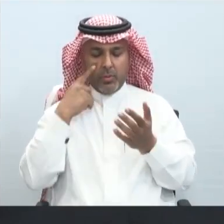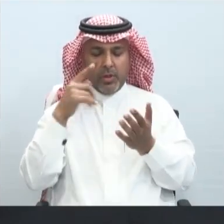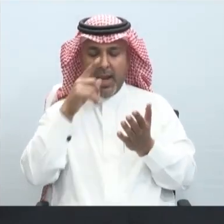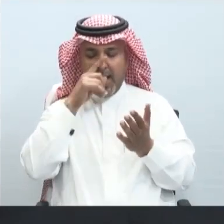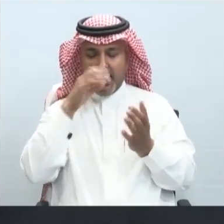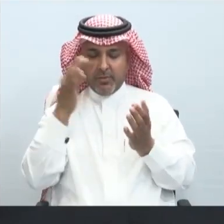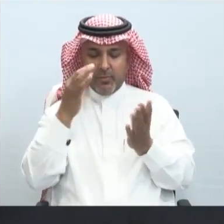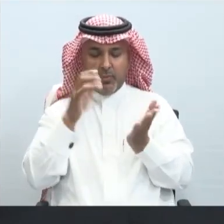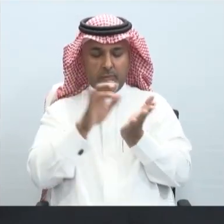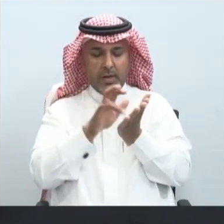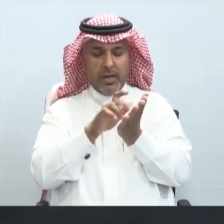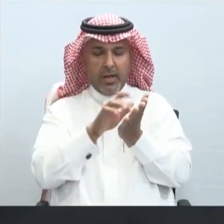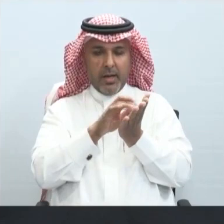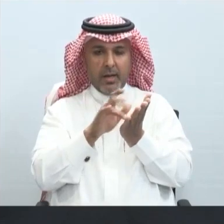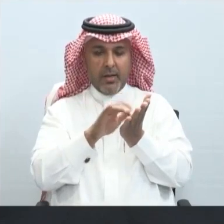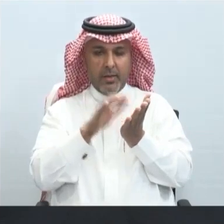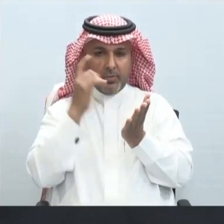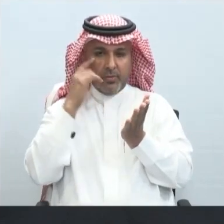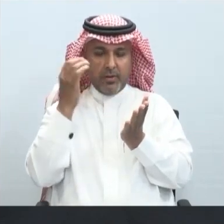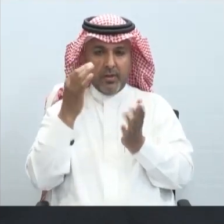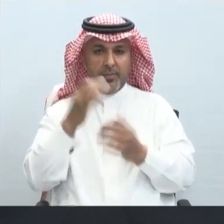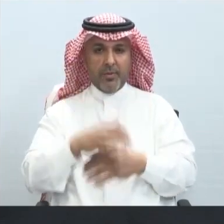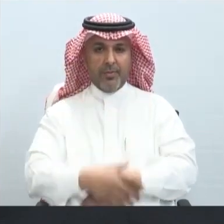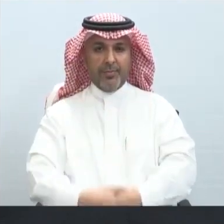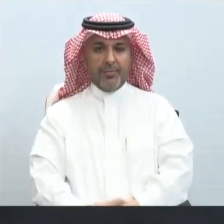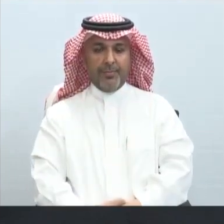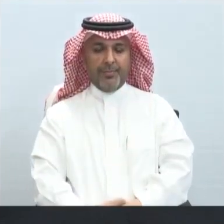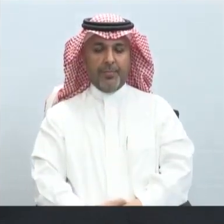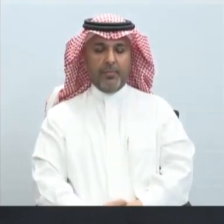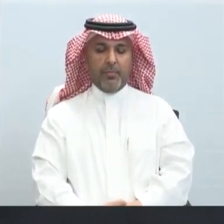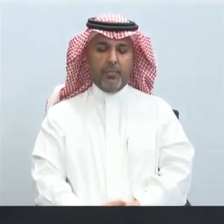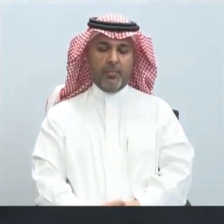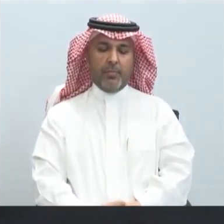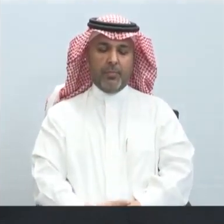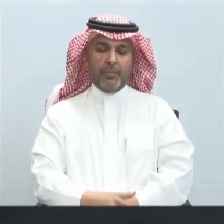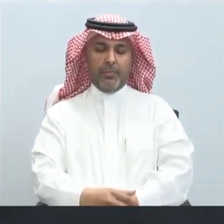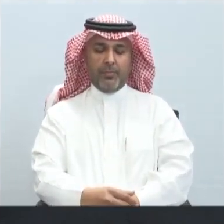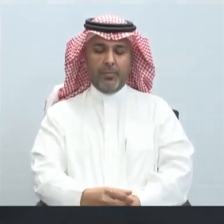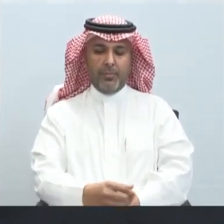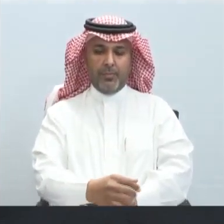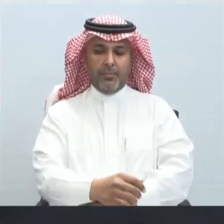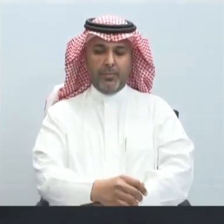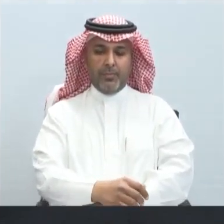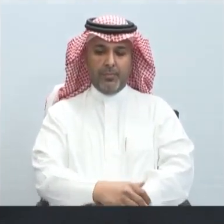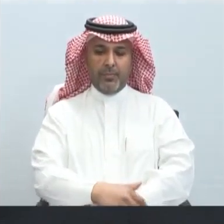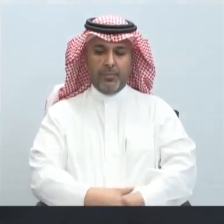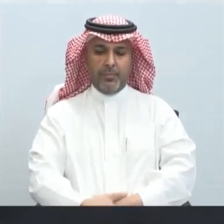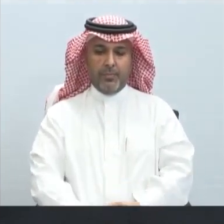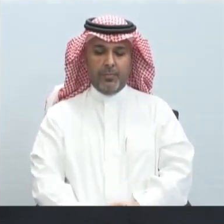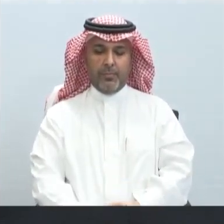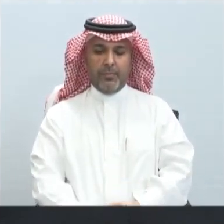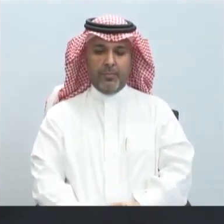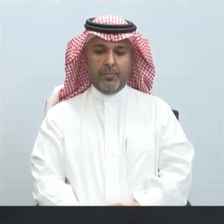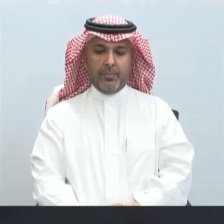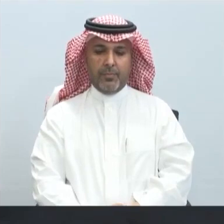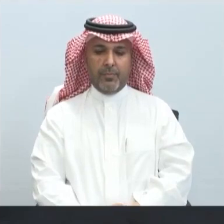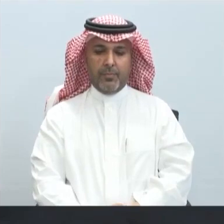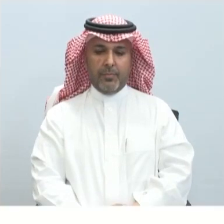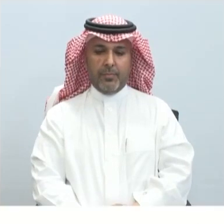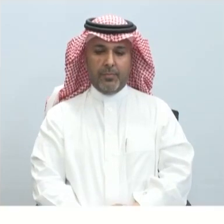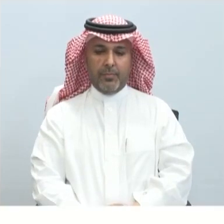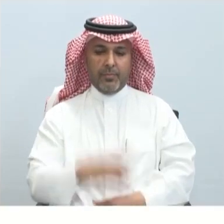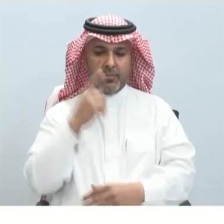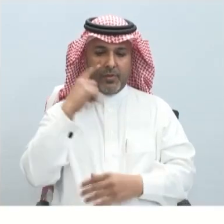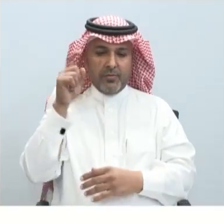ما بين الصفر وما بين التسعين ولكن جذر اثنين على اثنين هذه تقريبا يعني لو حسبناها بتطلع 70% يعني انت لو كتبت